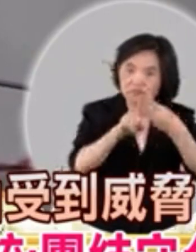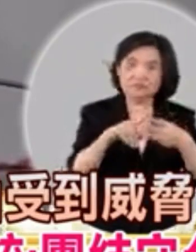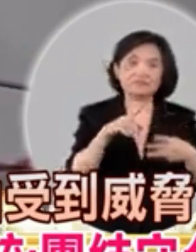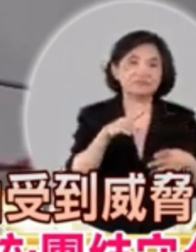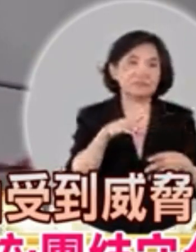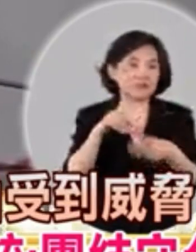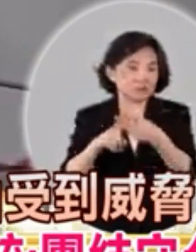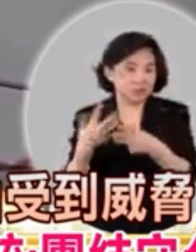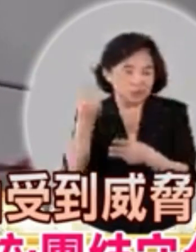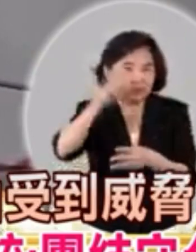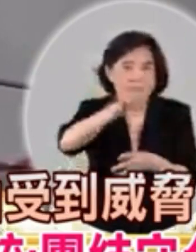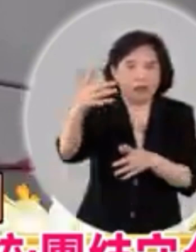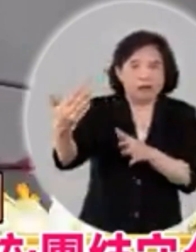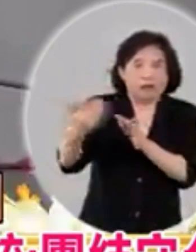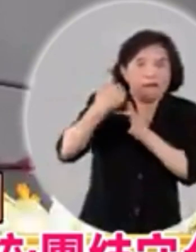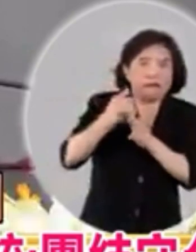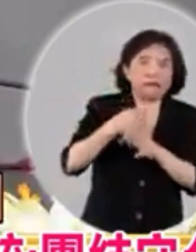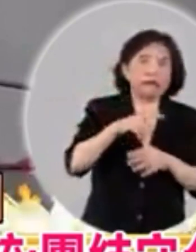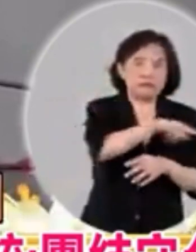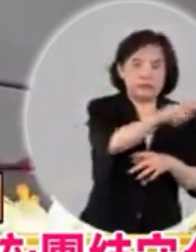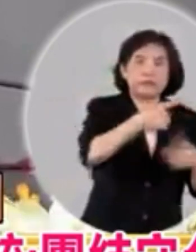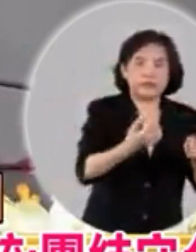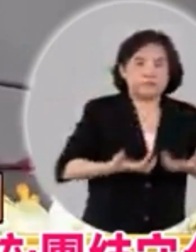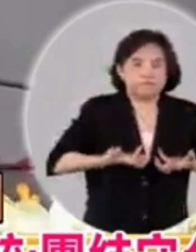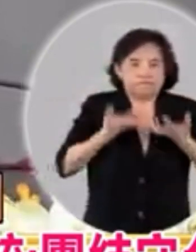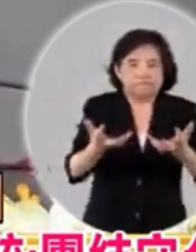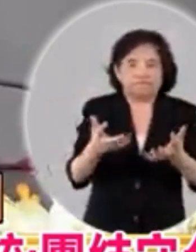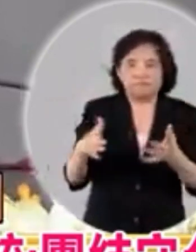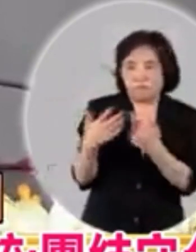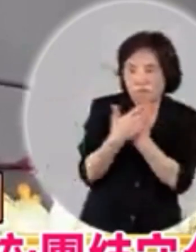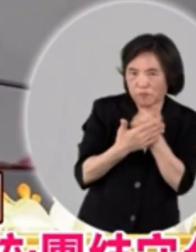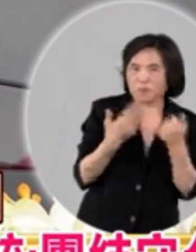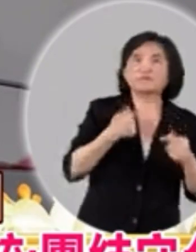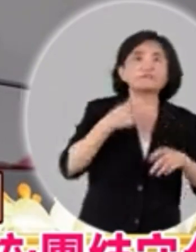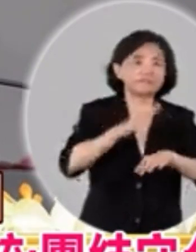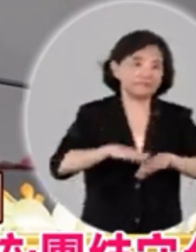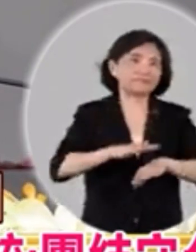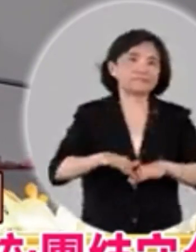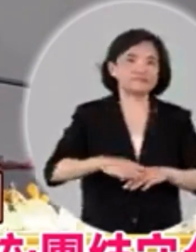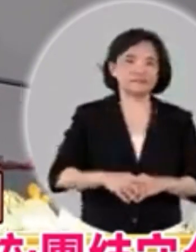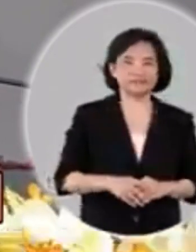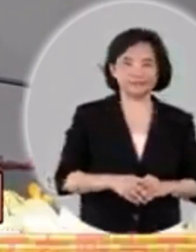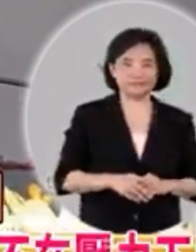胁，也会用生命来保家卫国。